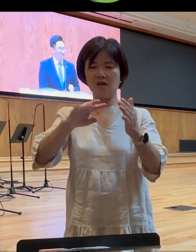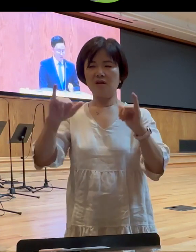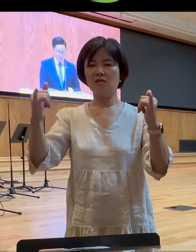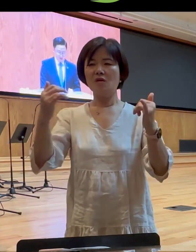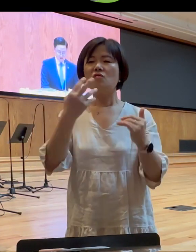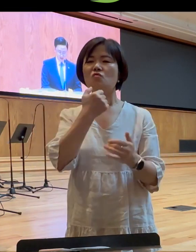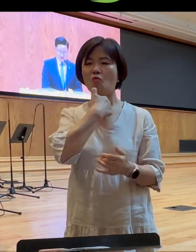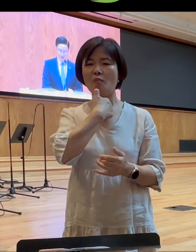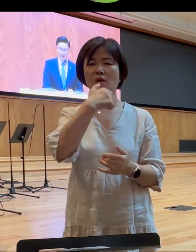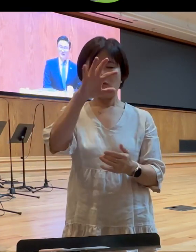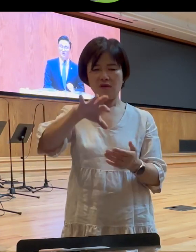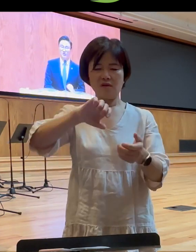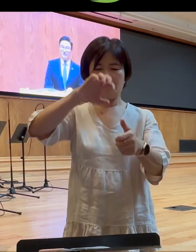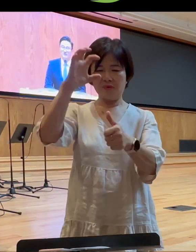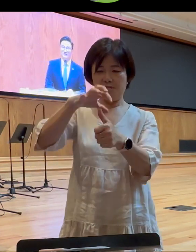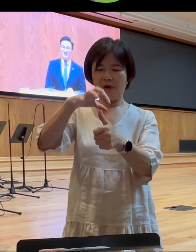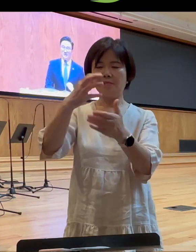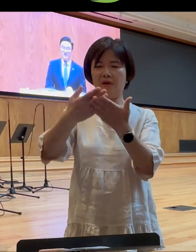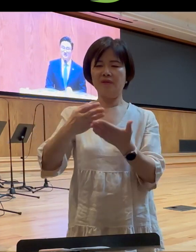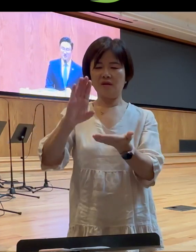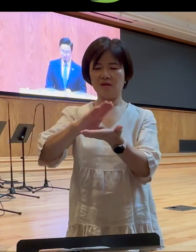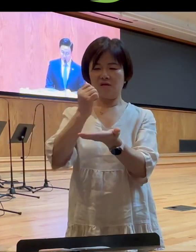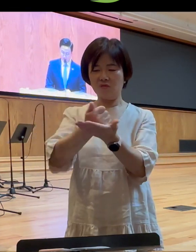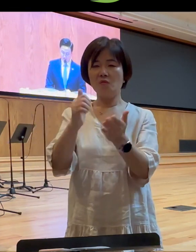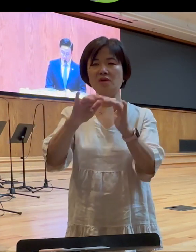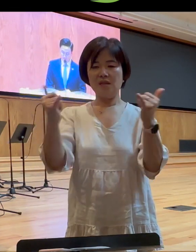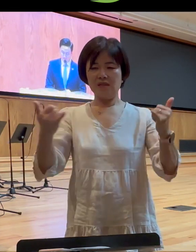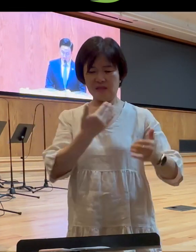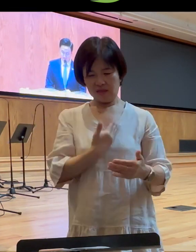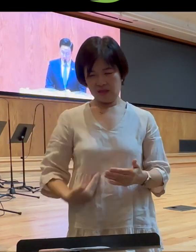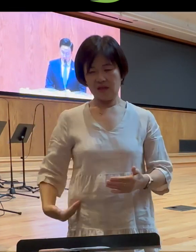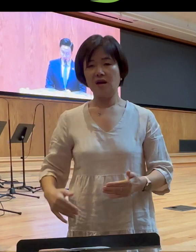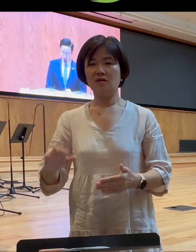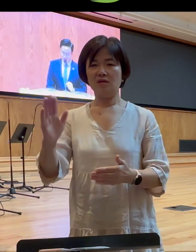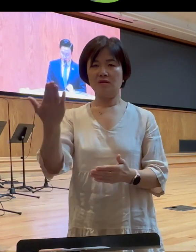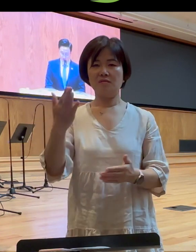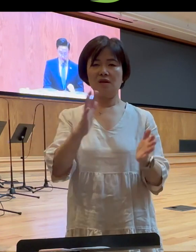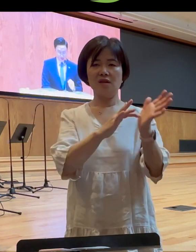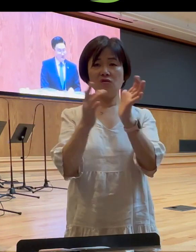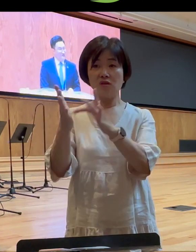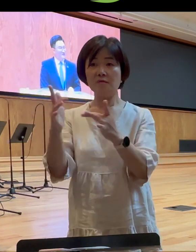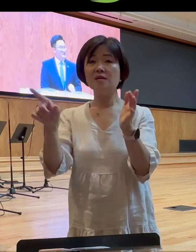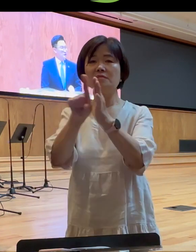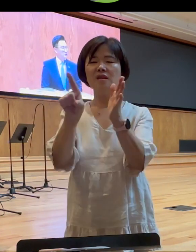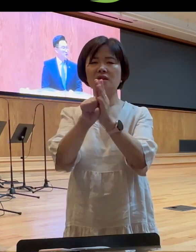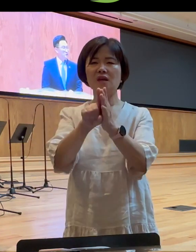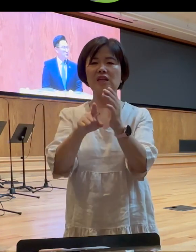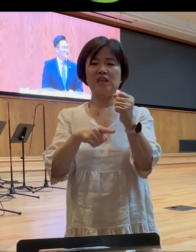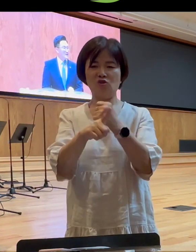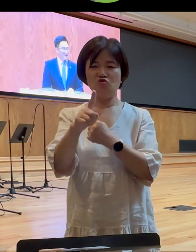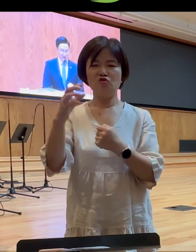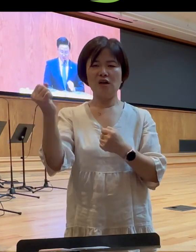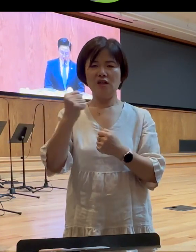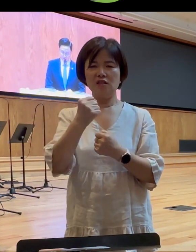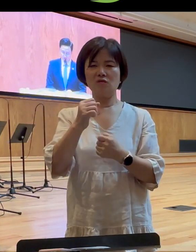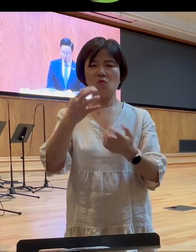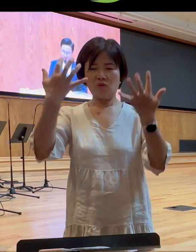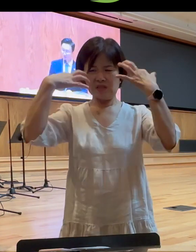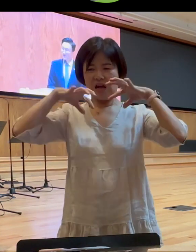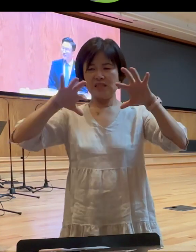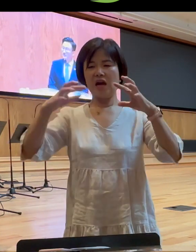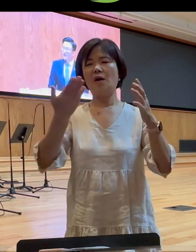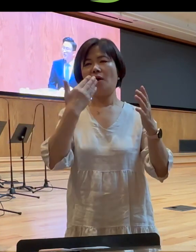로마에서 핍박을 받는 그리스도인들, 제자들이었습니다. 예수님을 믿는다는 이유로 사자의 밥이